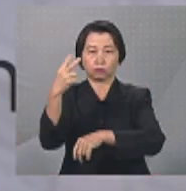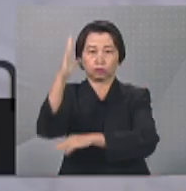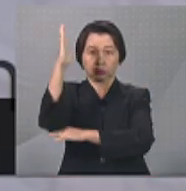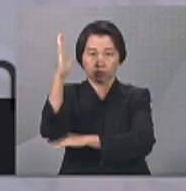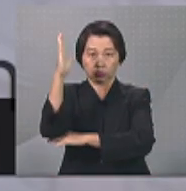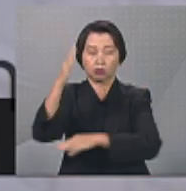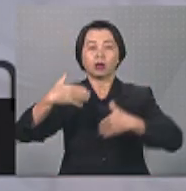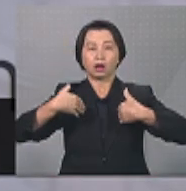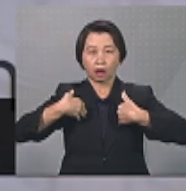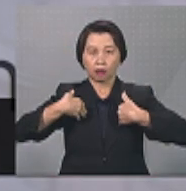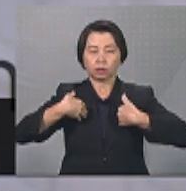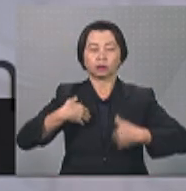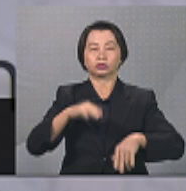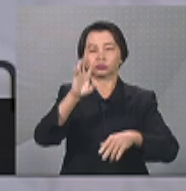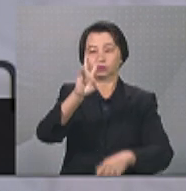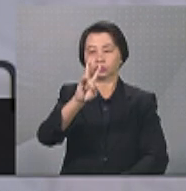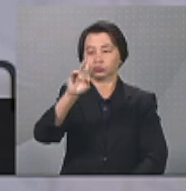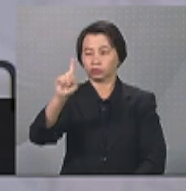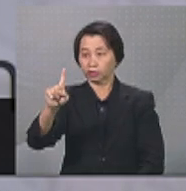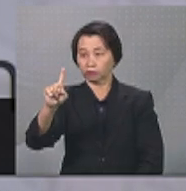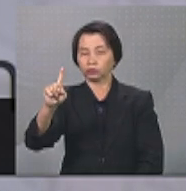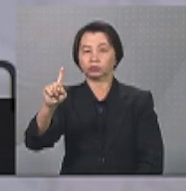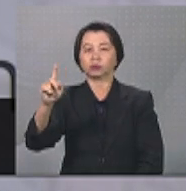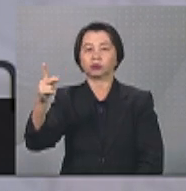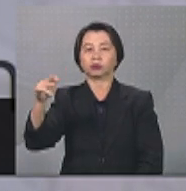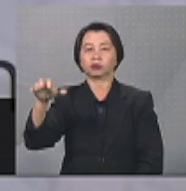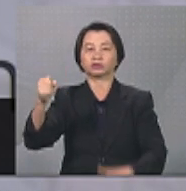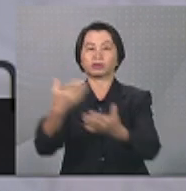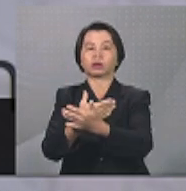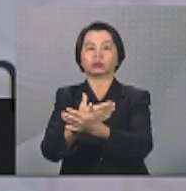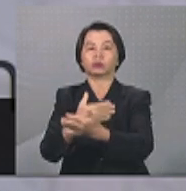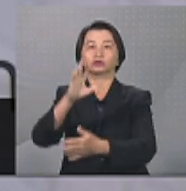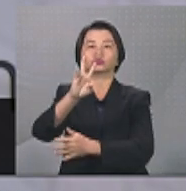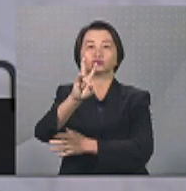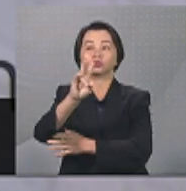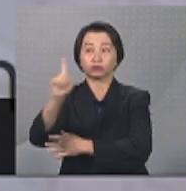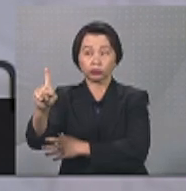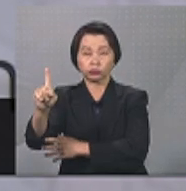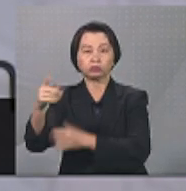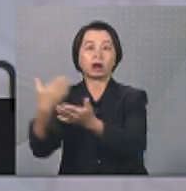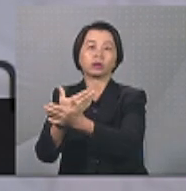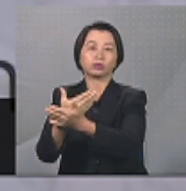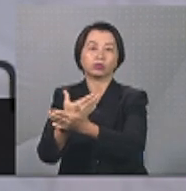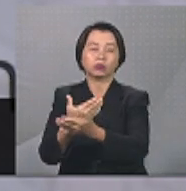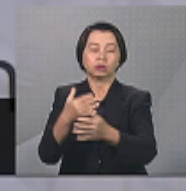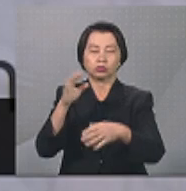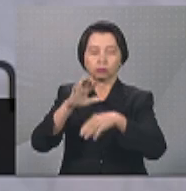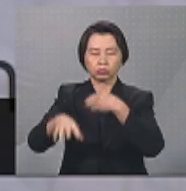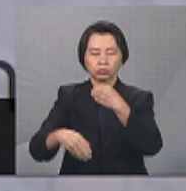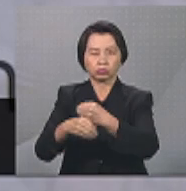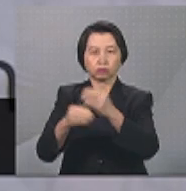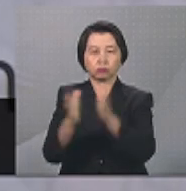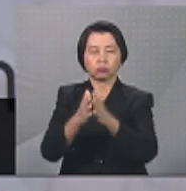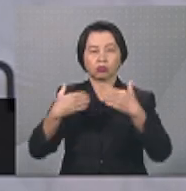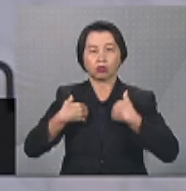terdapat 71 kes baru yang telah dilaporkan. Ini menjadikan jumlah kes positif COVID-19 di Malaysia